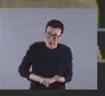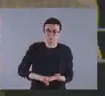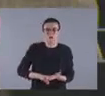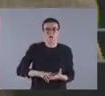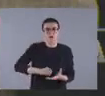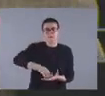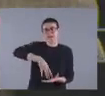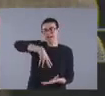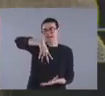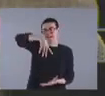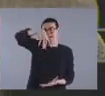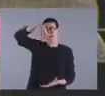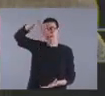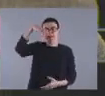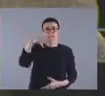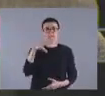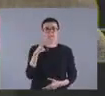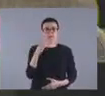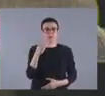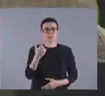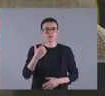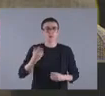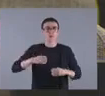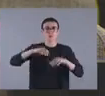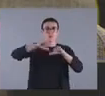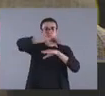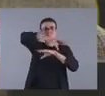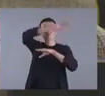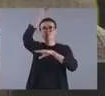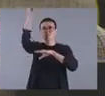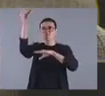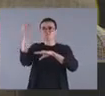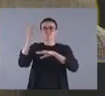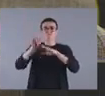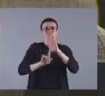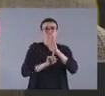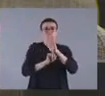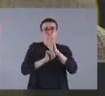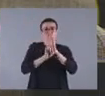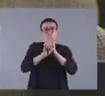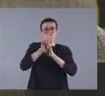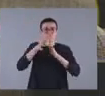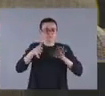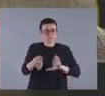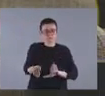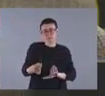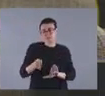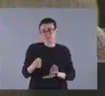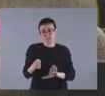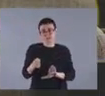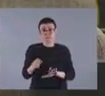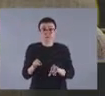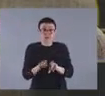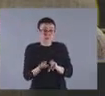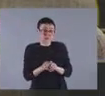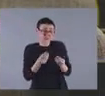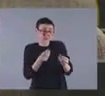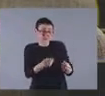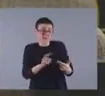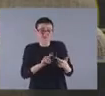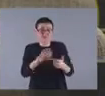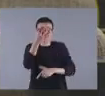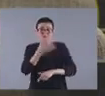effet de serre liées au bâtiment, ainsi qu'une baisse substantielle de la facture d'énergie des ménages. Cependant, ce partenariat ne